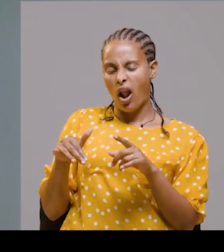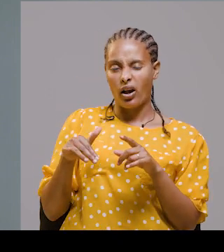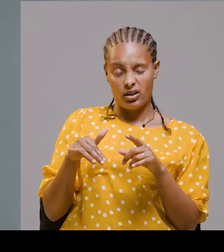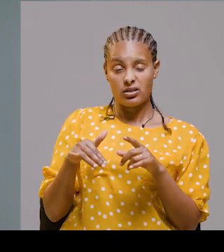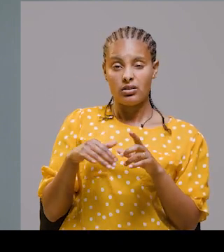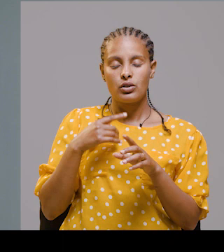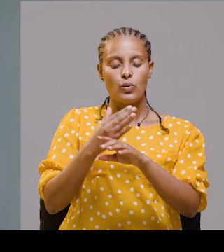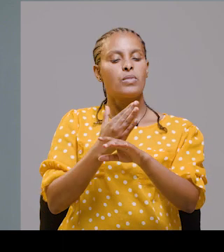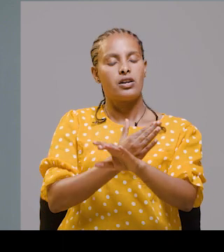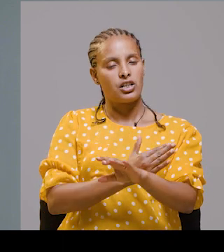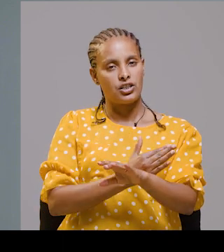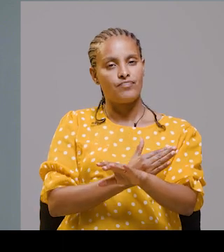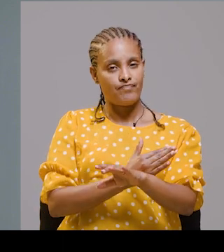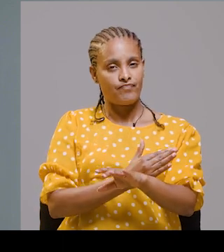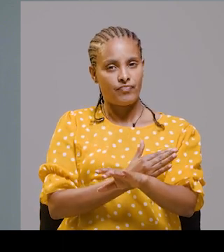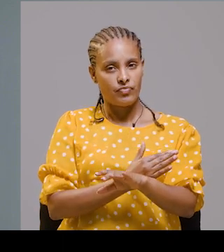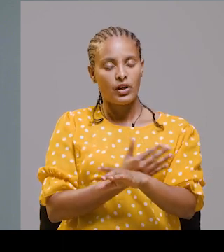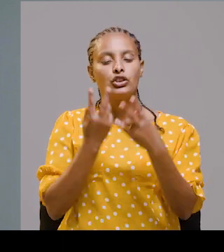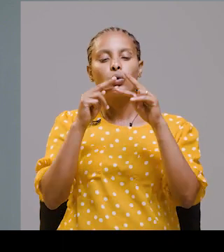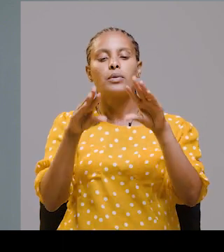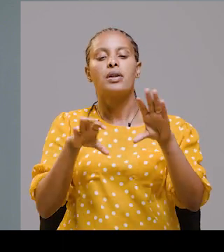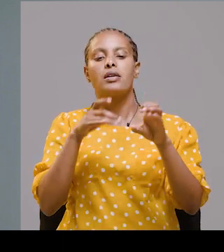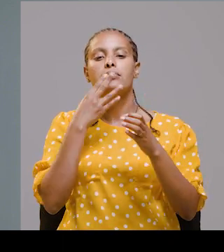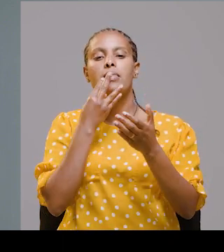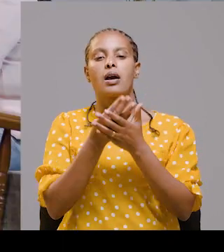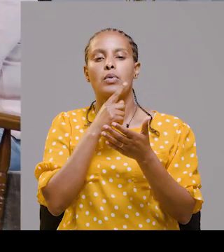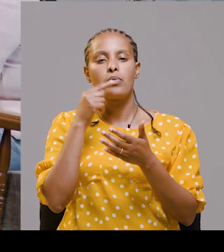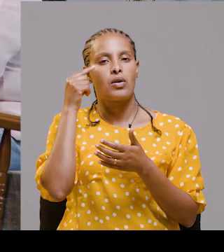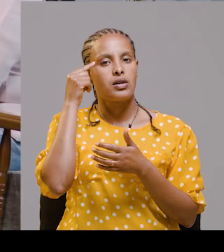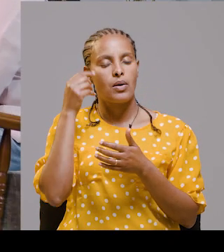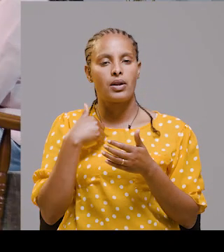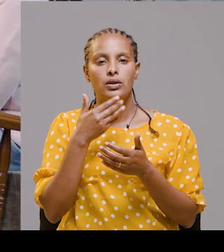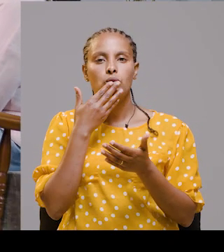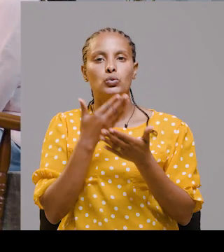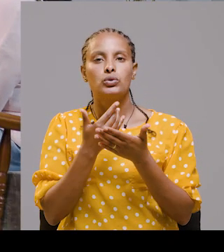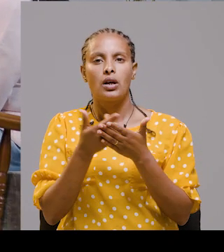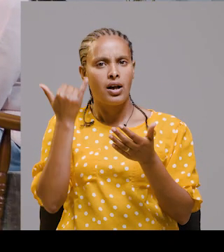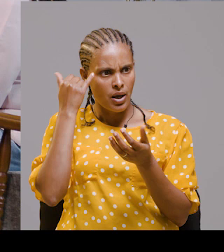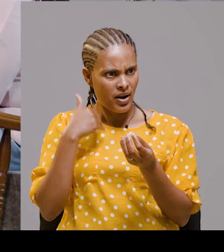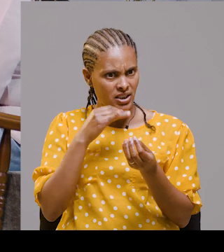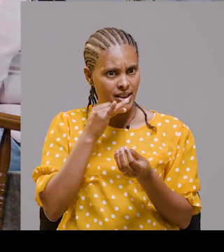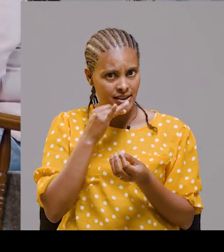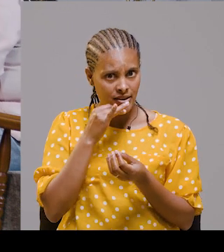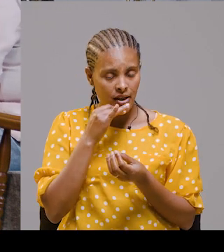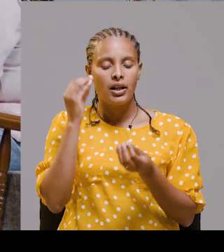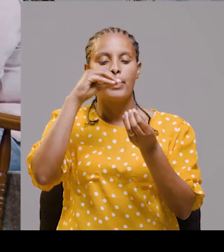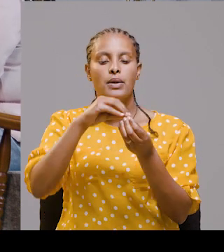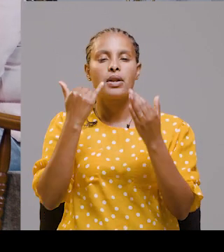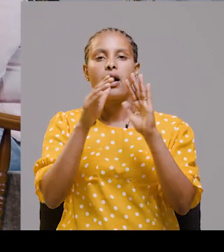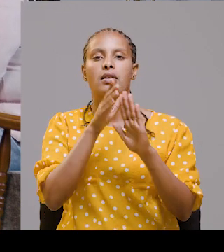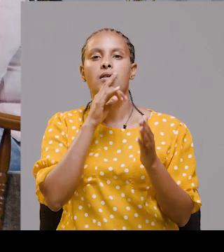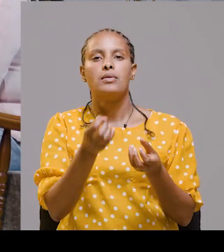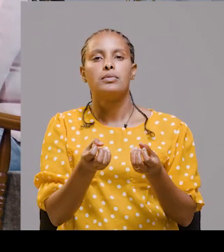ስለምንል እሱን ስለ ትኩረት ብናደርግ የሚለውን ለማንሳት ነው። ሲላ የመጨመሪ ነገር አለች። ለመጨመር ያክል ምንድ